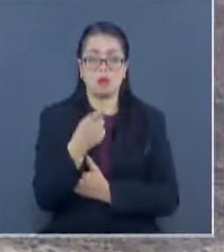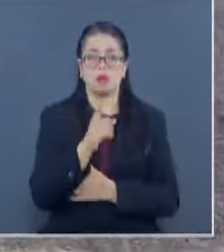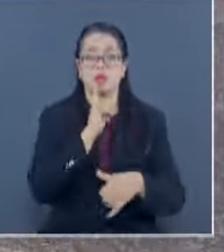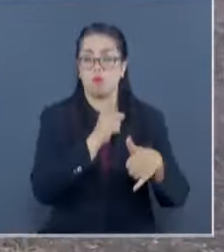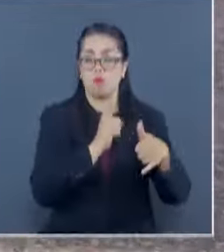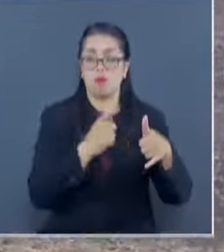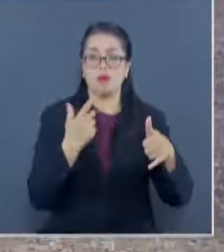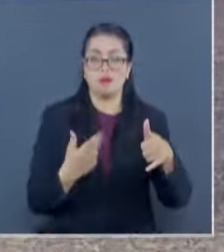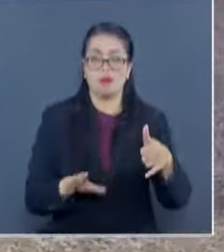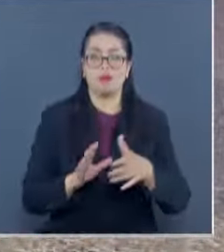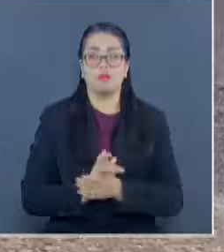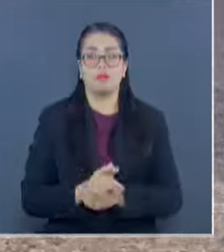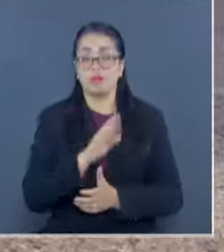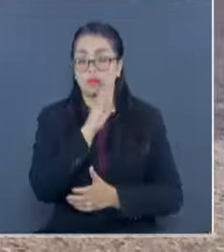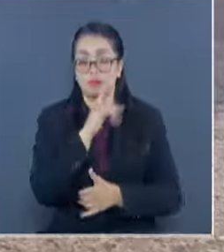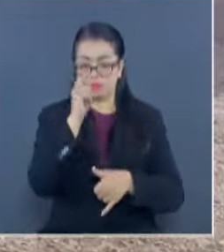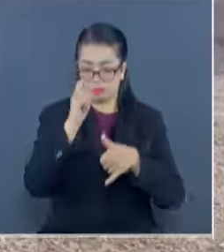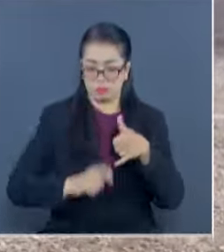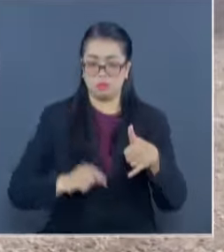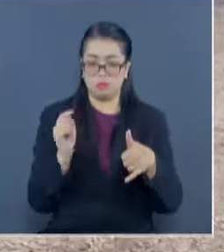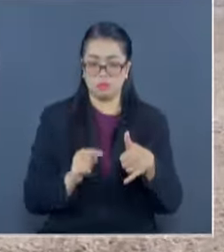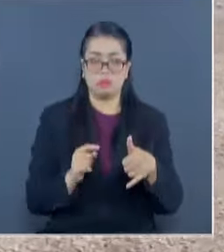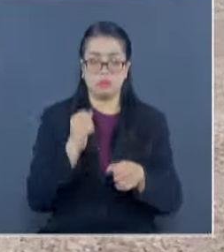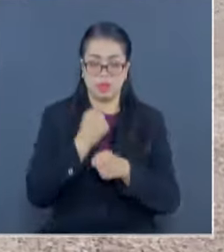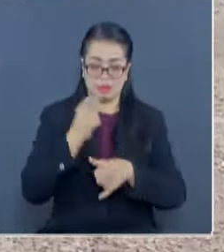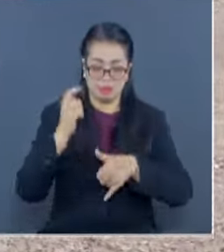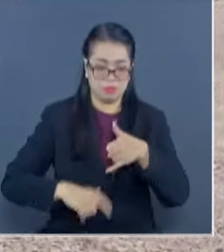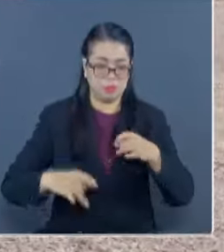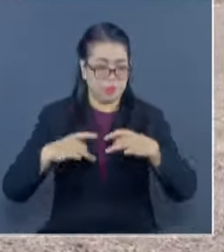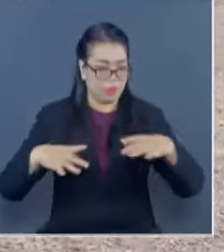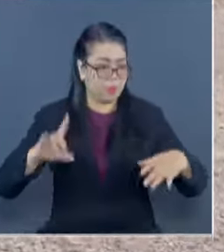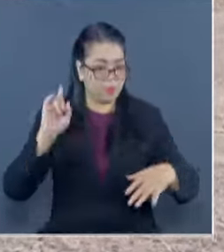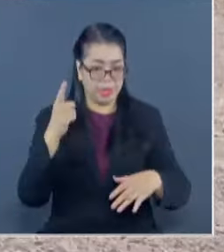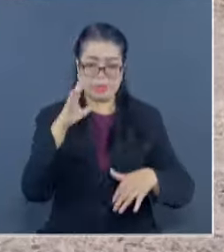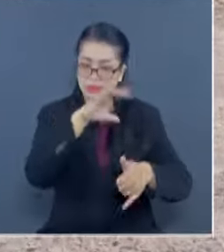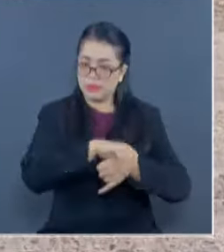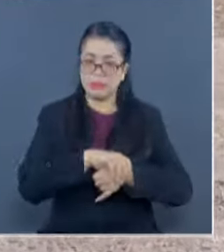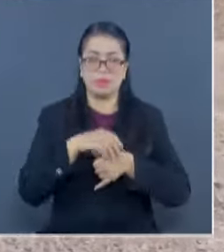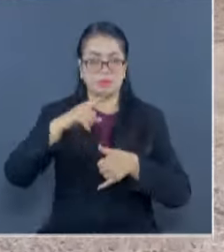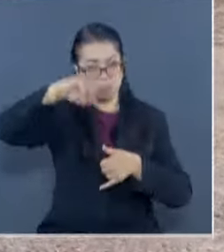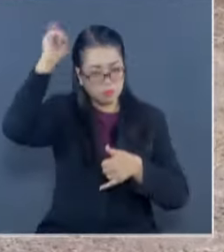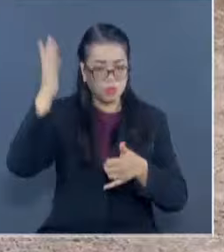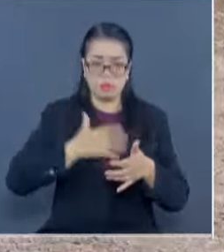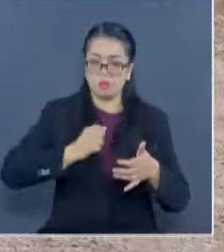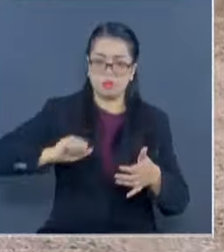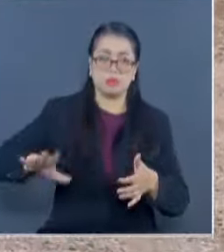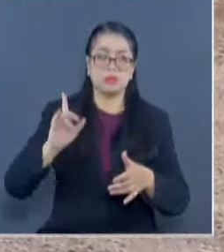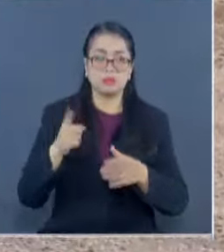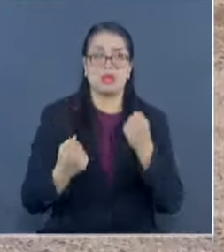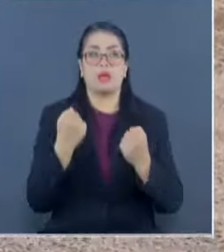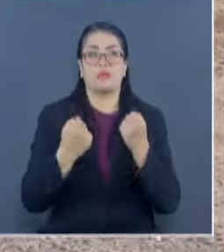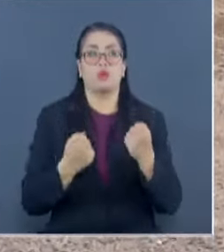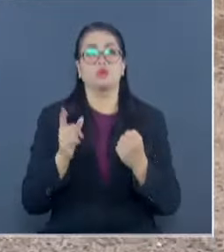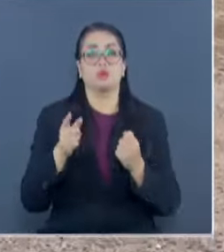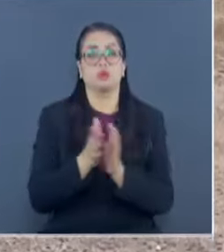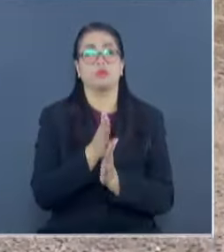าวตักเตือนพระรูปนี้บอกว่าถ้ามีพฤติกรรมการประพฤติตัวไม่เหมาะสมอีกครั้งจะจับสึกทันทีจริงๆเรื่องขับรถเราเคยพูดไป